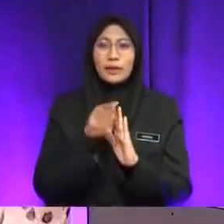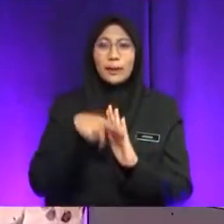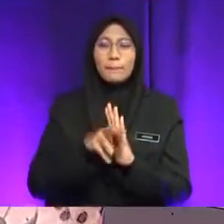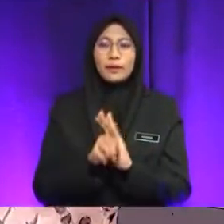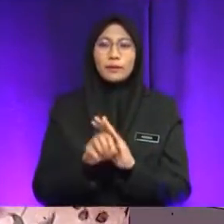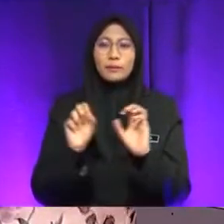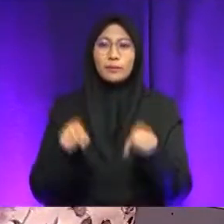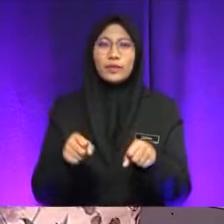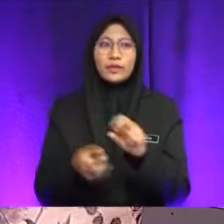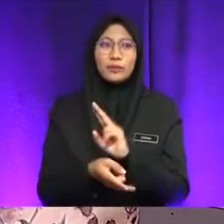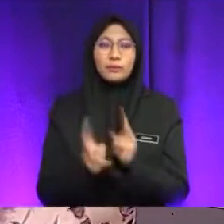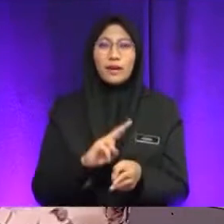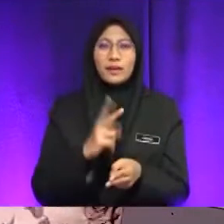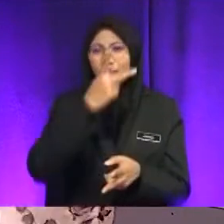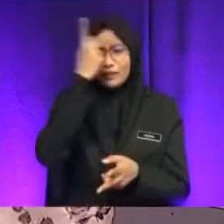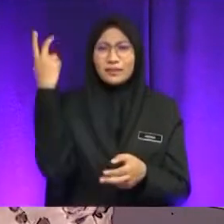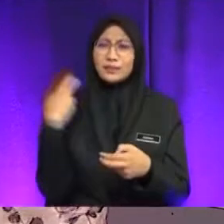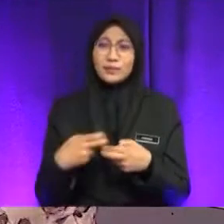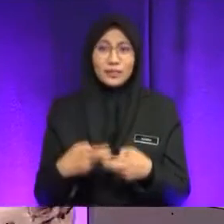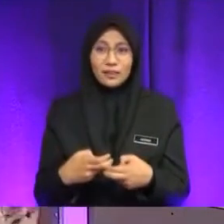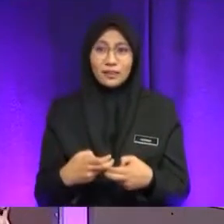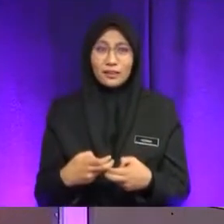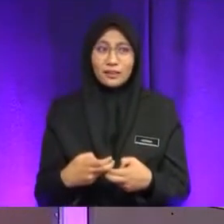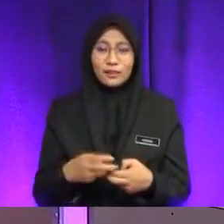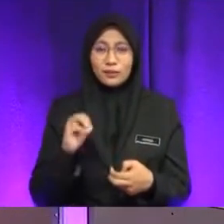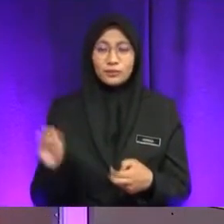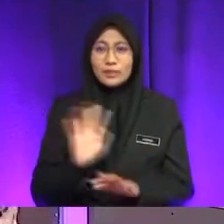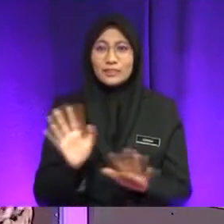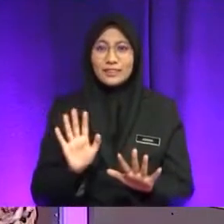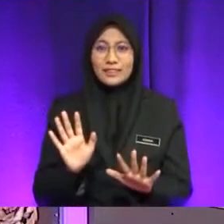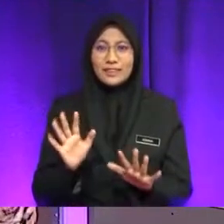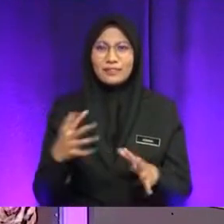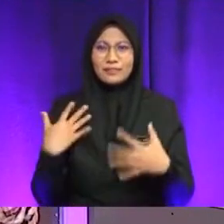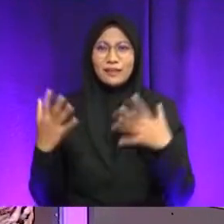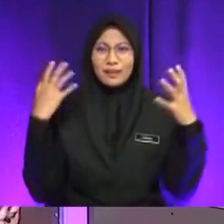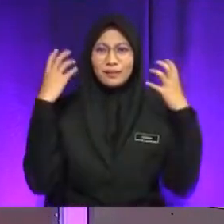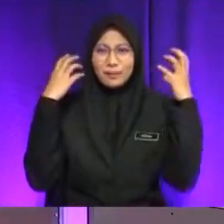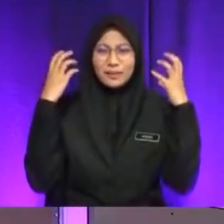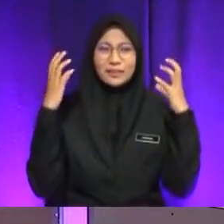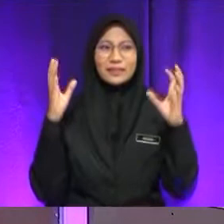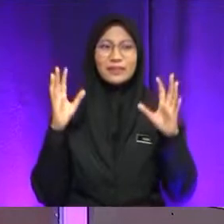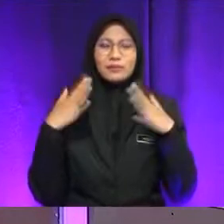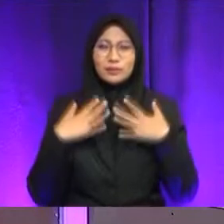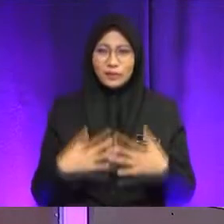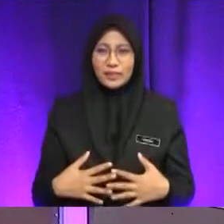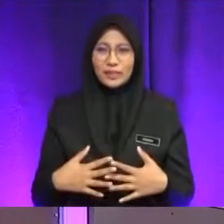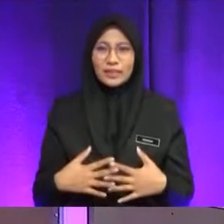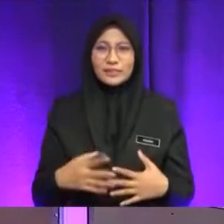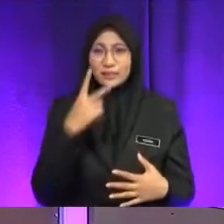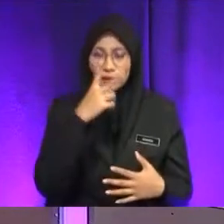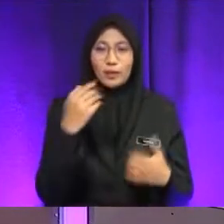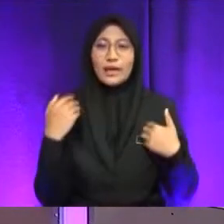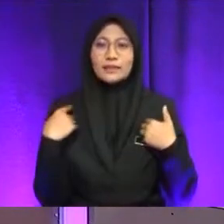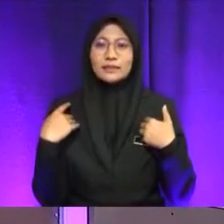ubah jadi berenang Hah ngapain eh sebab dia ada maklumat tambahan dia Adek bagi indeks